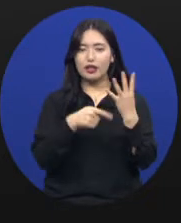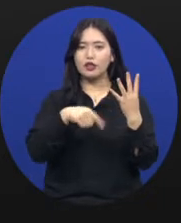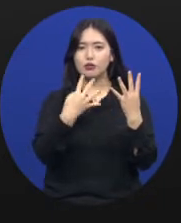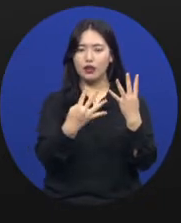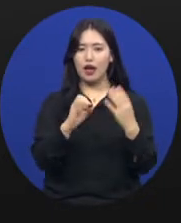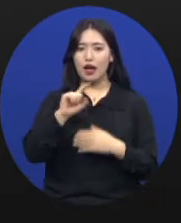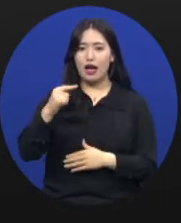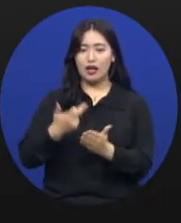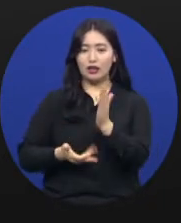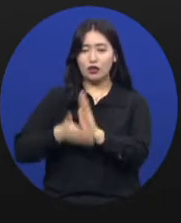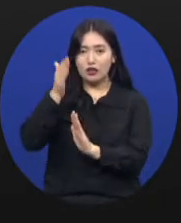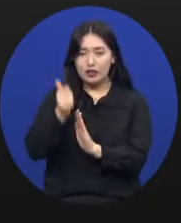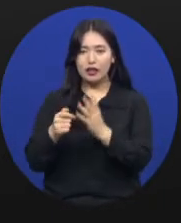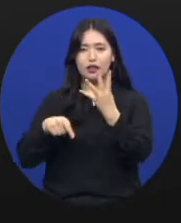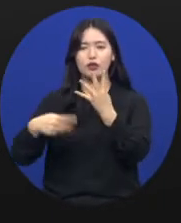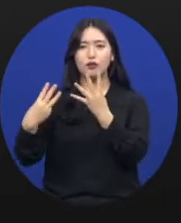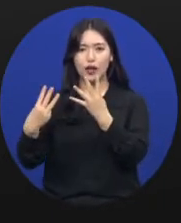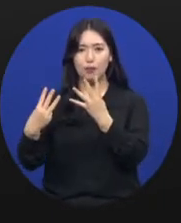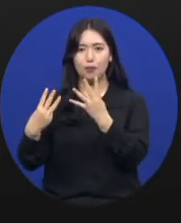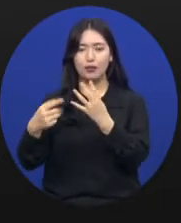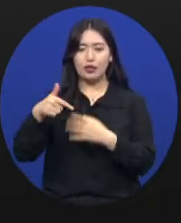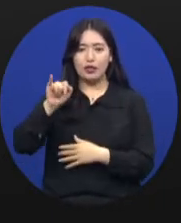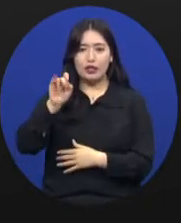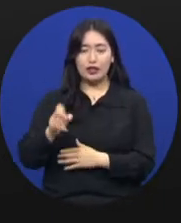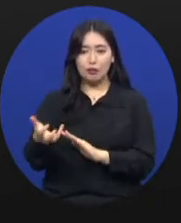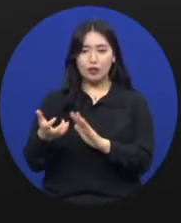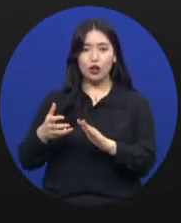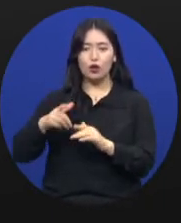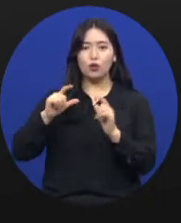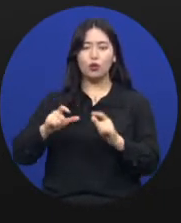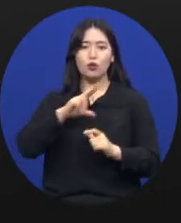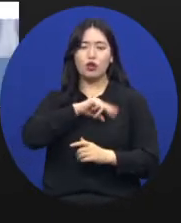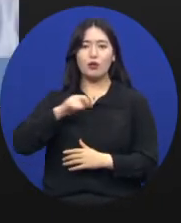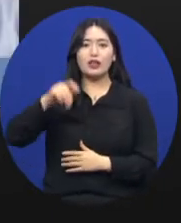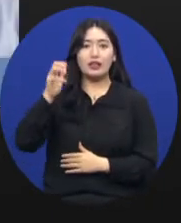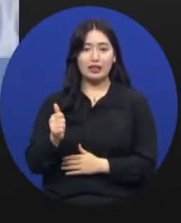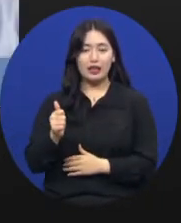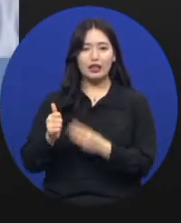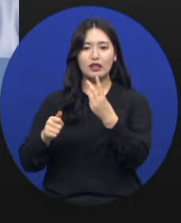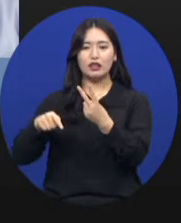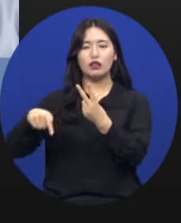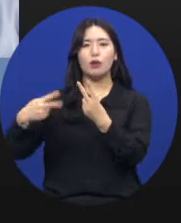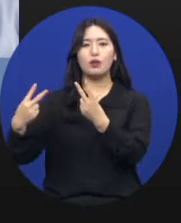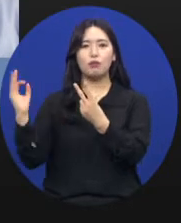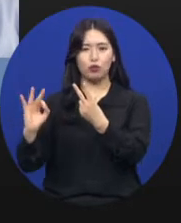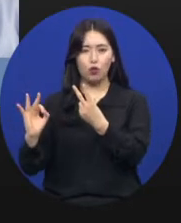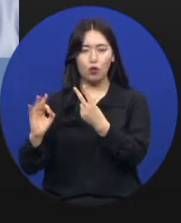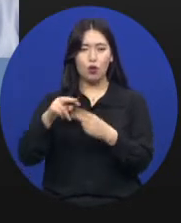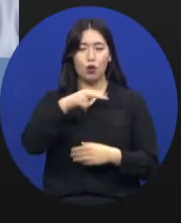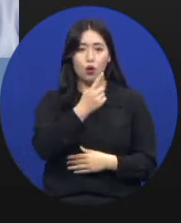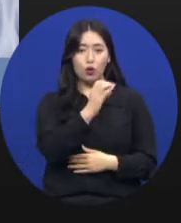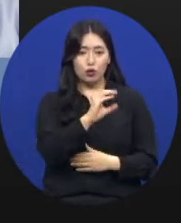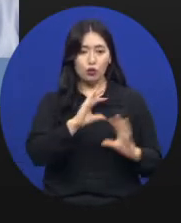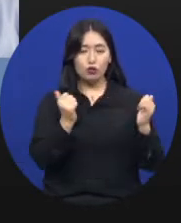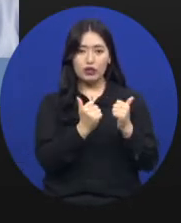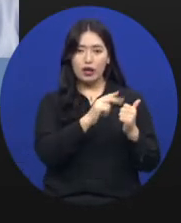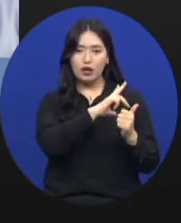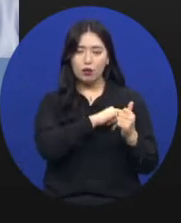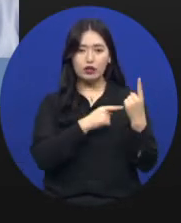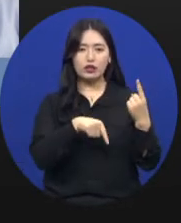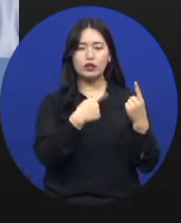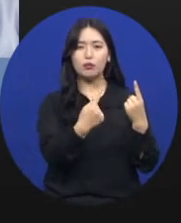제주 시장 3.4% 김태석 전 제주도의회 의장 2.2% 송재호 국회의원